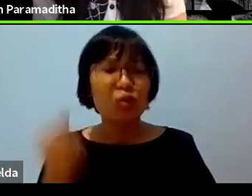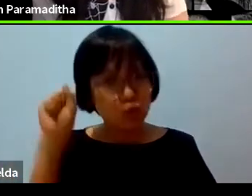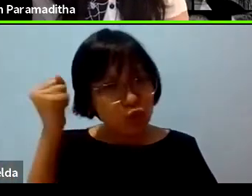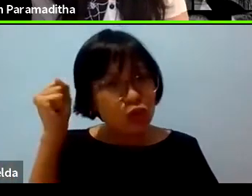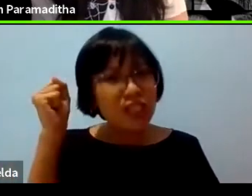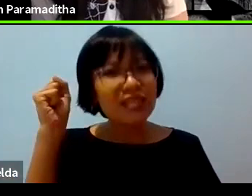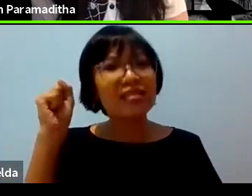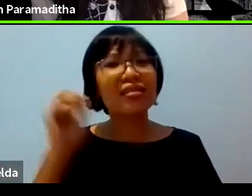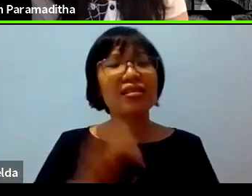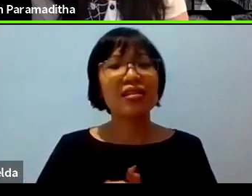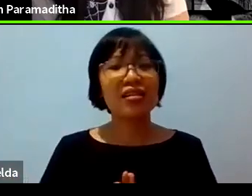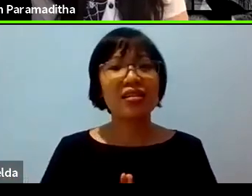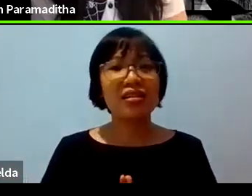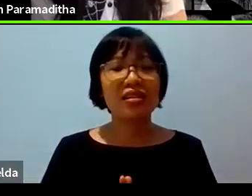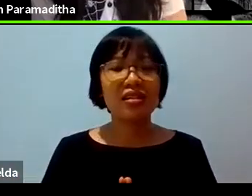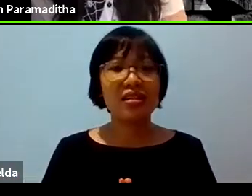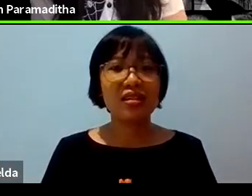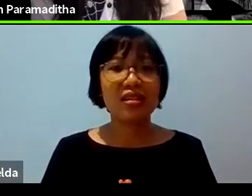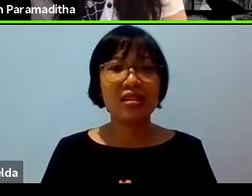aksennya